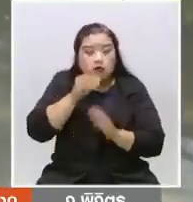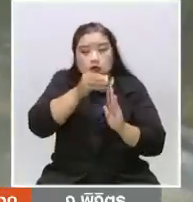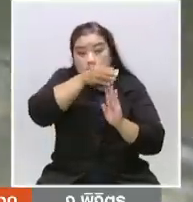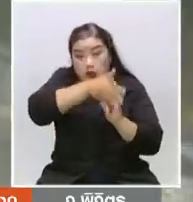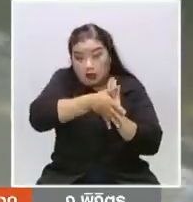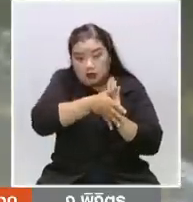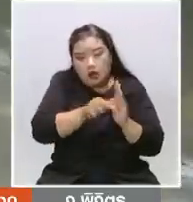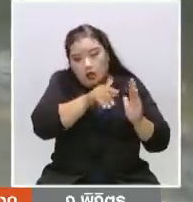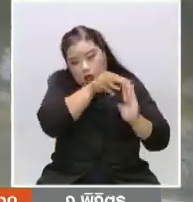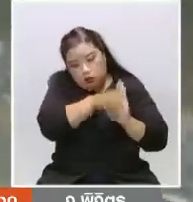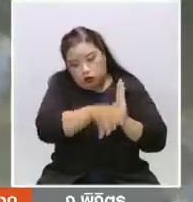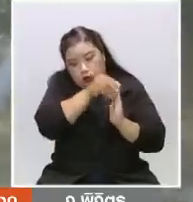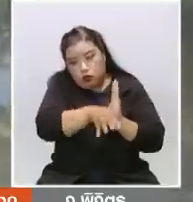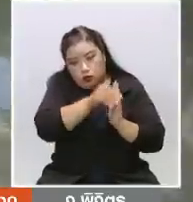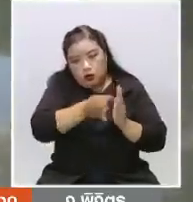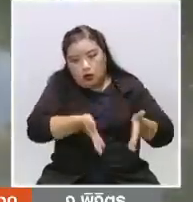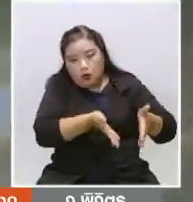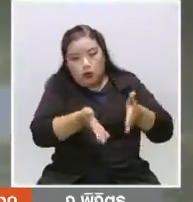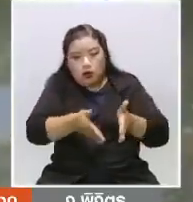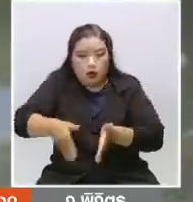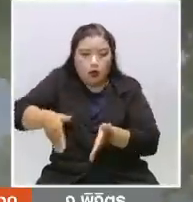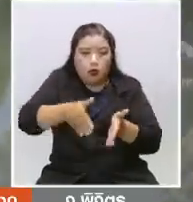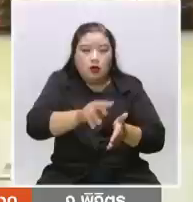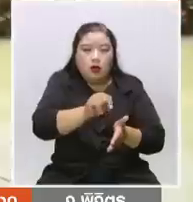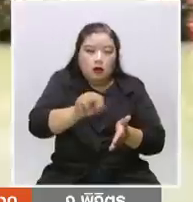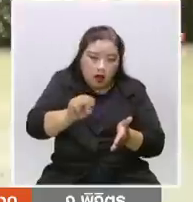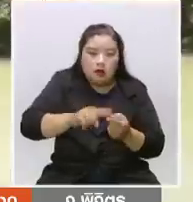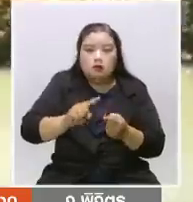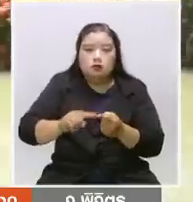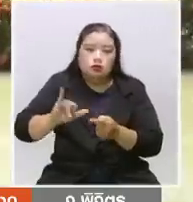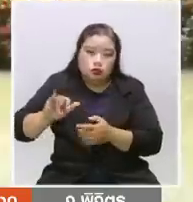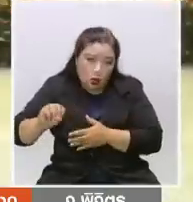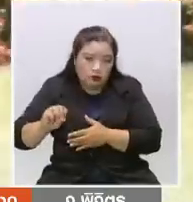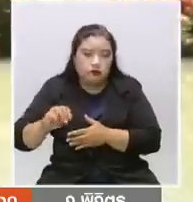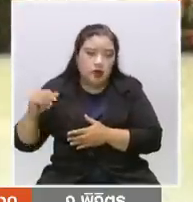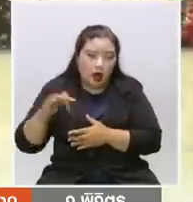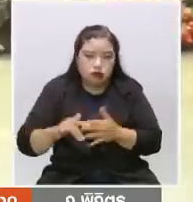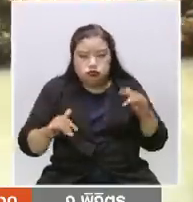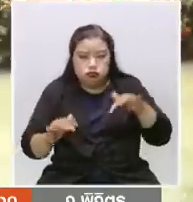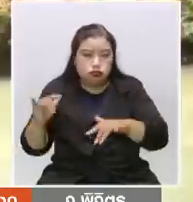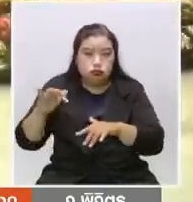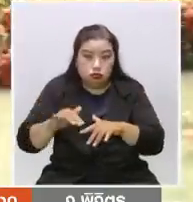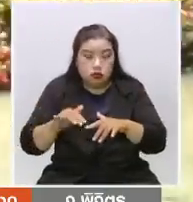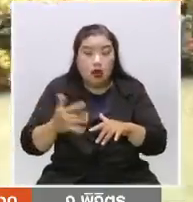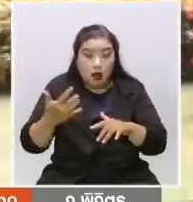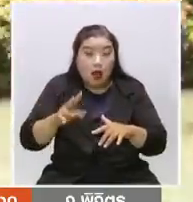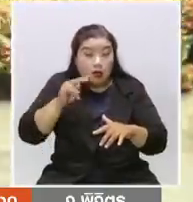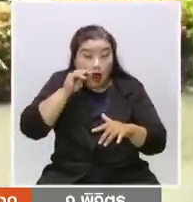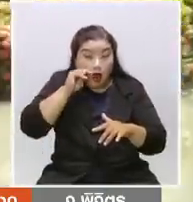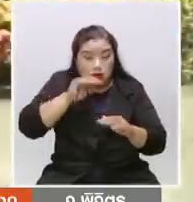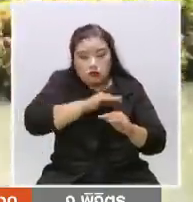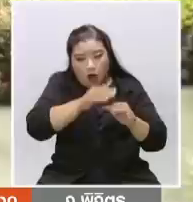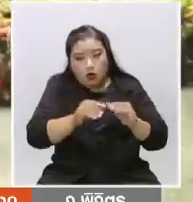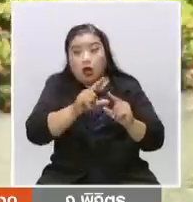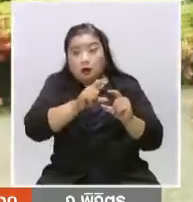างภาคเหนือไหลหลากลงสู่แม่น้ำน่านและแม่น้ำยมอย่างไม่ขาดสายน้ำป่าสะสมจากเทือกเขาเพชรบูรณ์หลาก